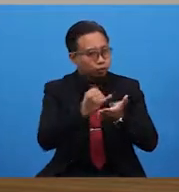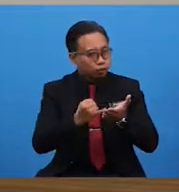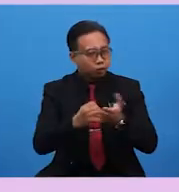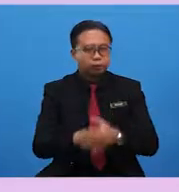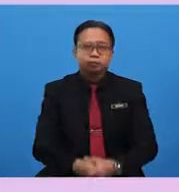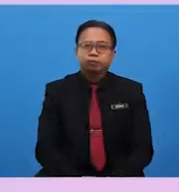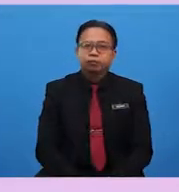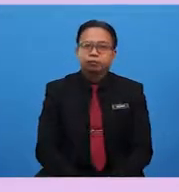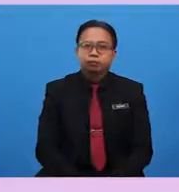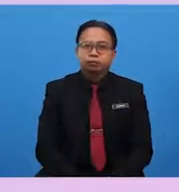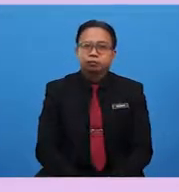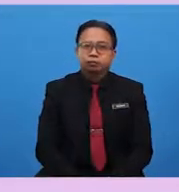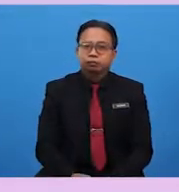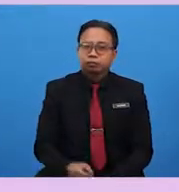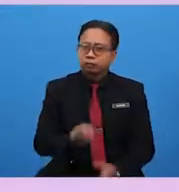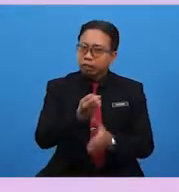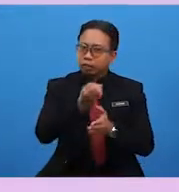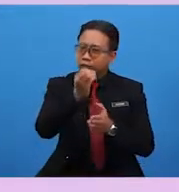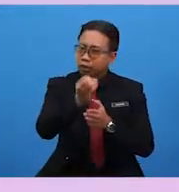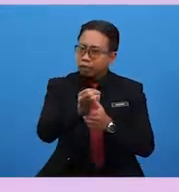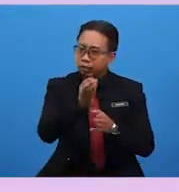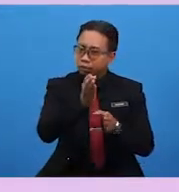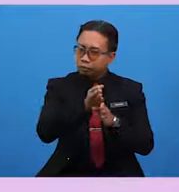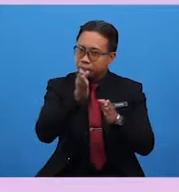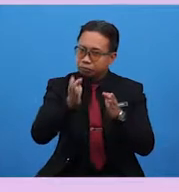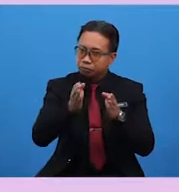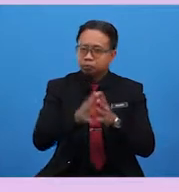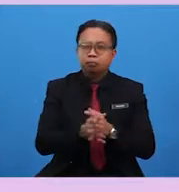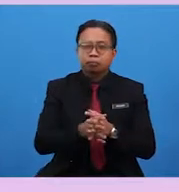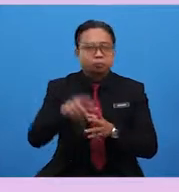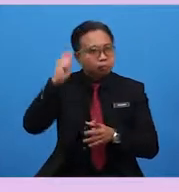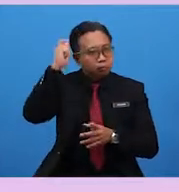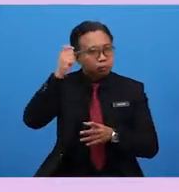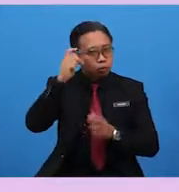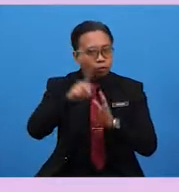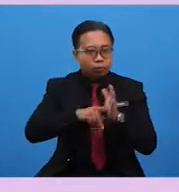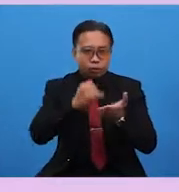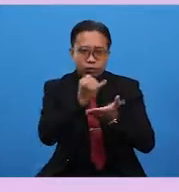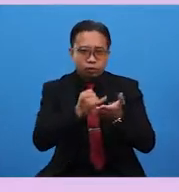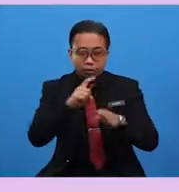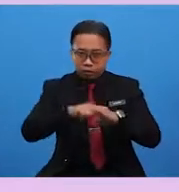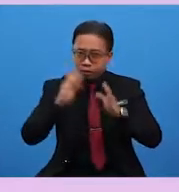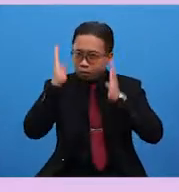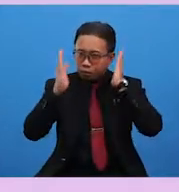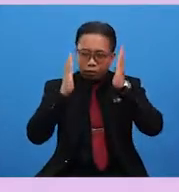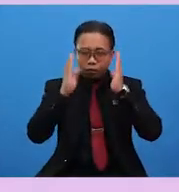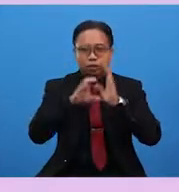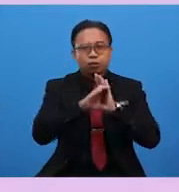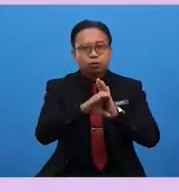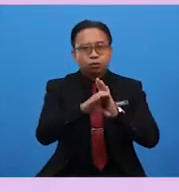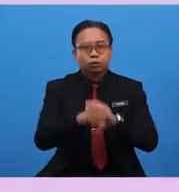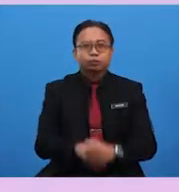cadangan antara tokoh-tokoh pelukis Indonesia yang boleh dijadikan rujukan seperti